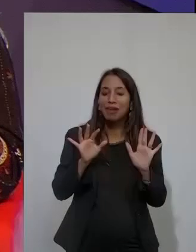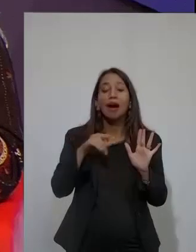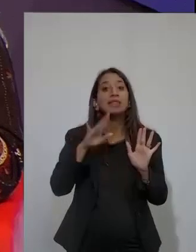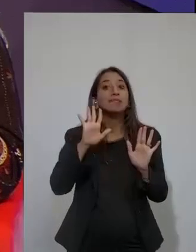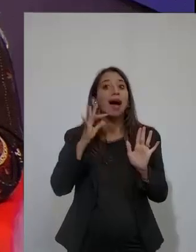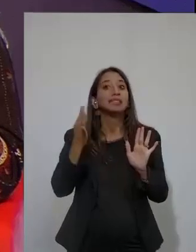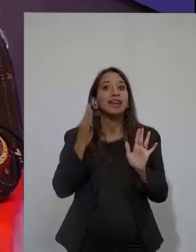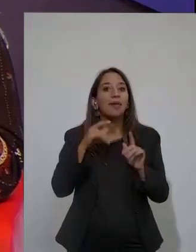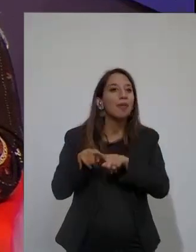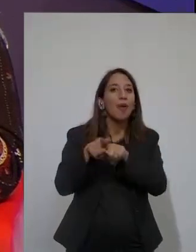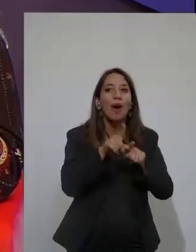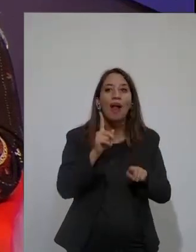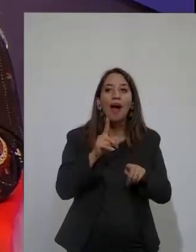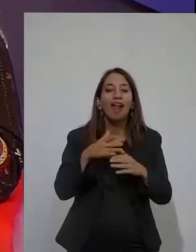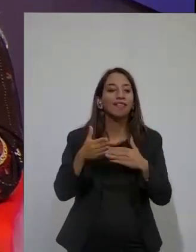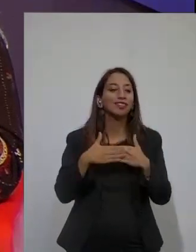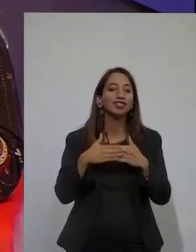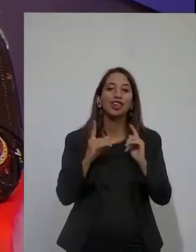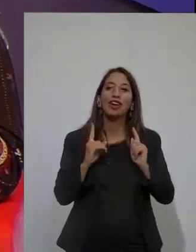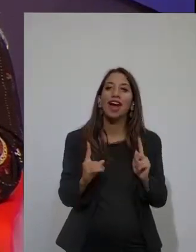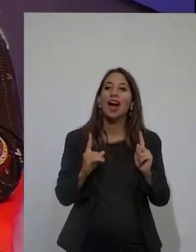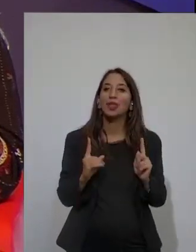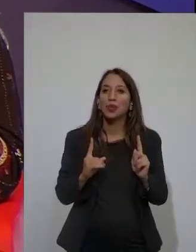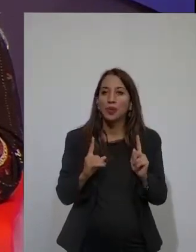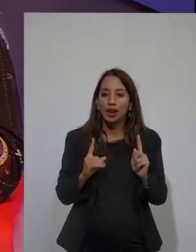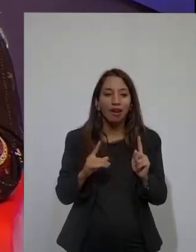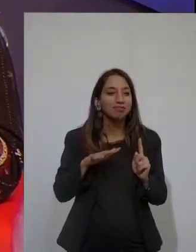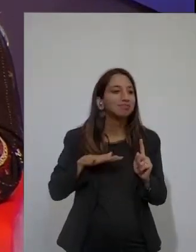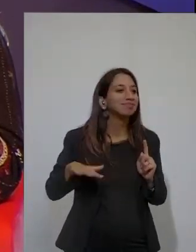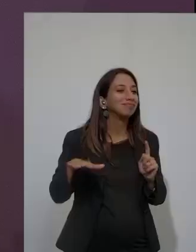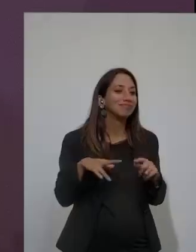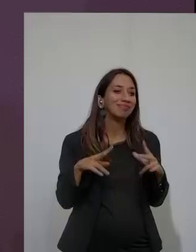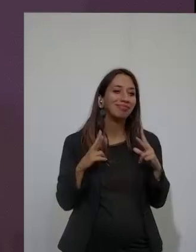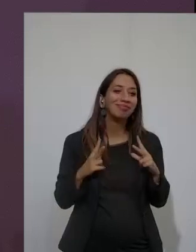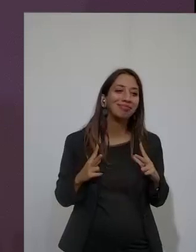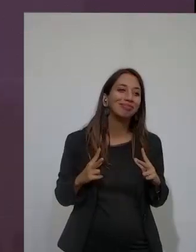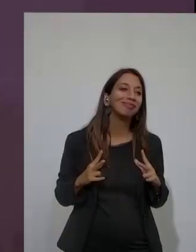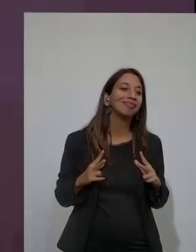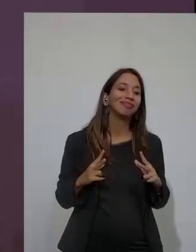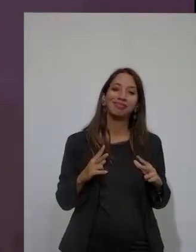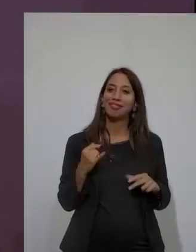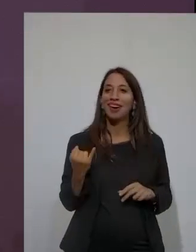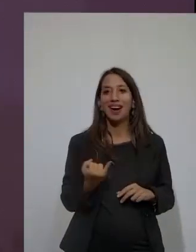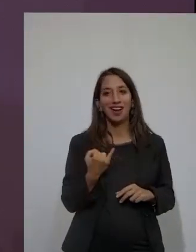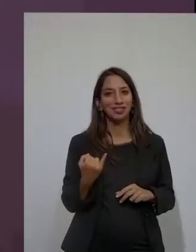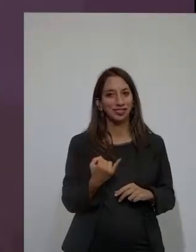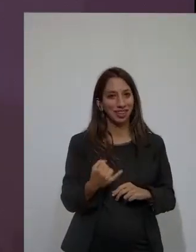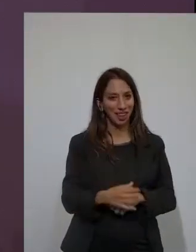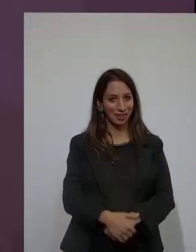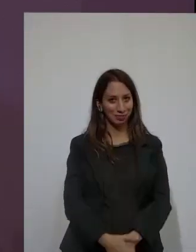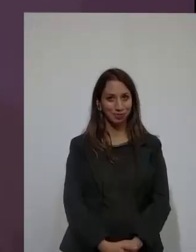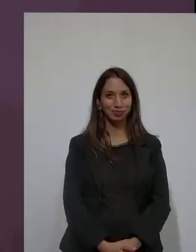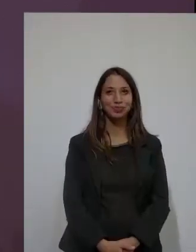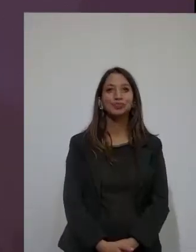natura e in un'atmosfera assolutamente easy and slow. E detto ciò, è vincente anche